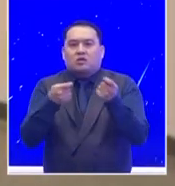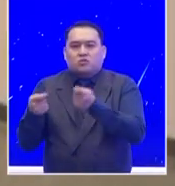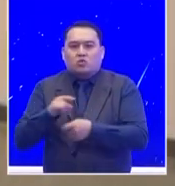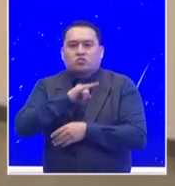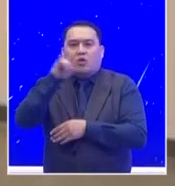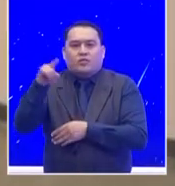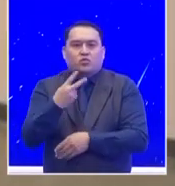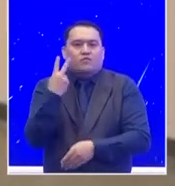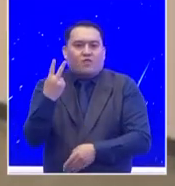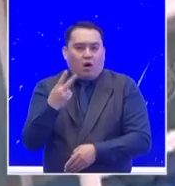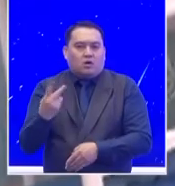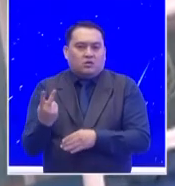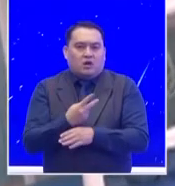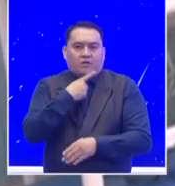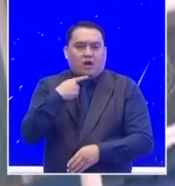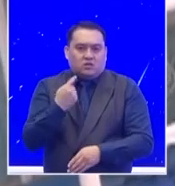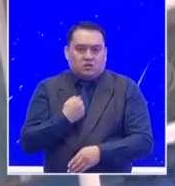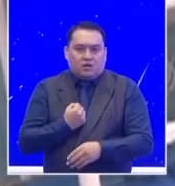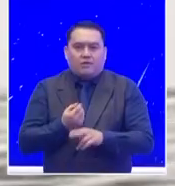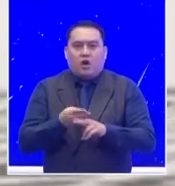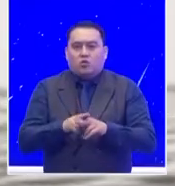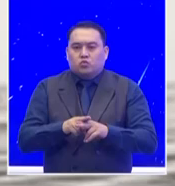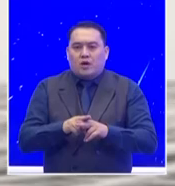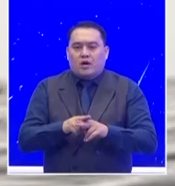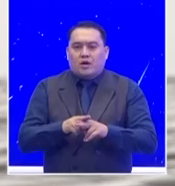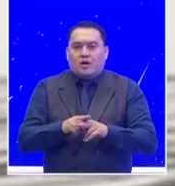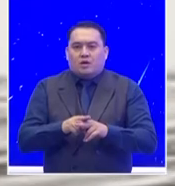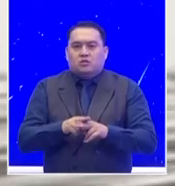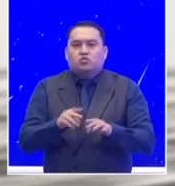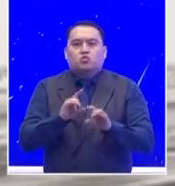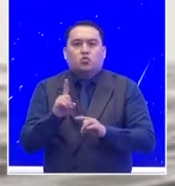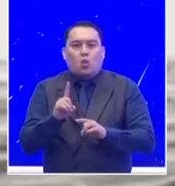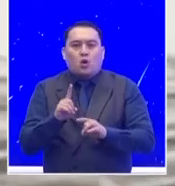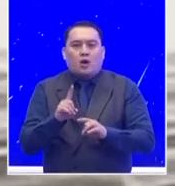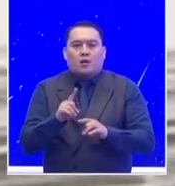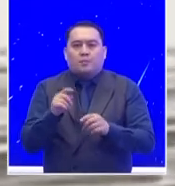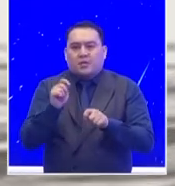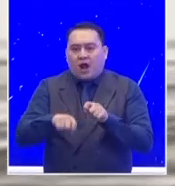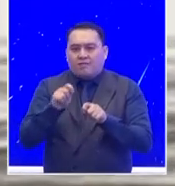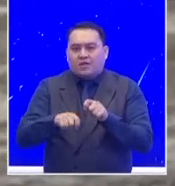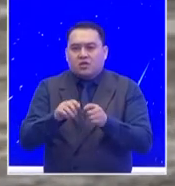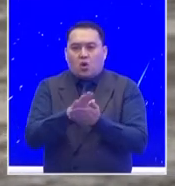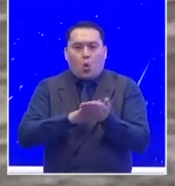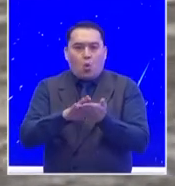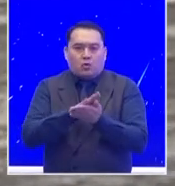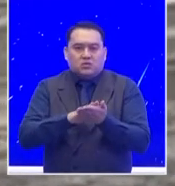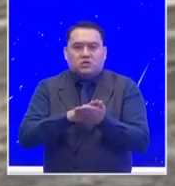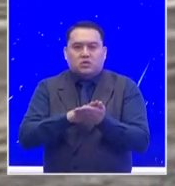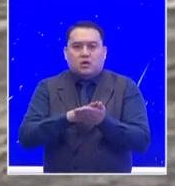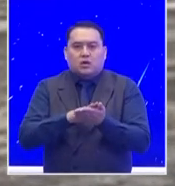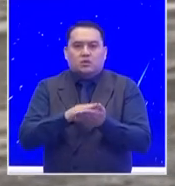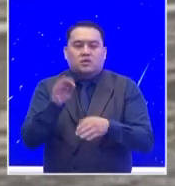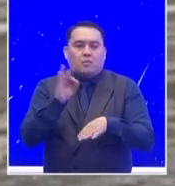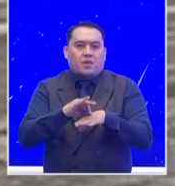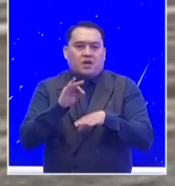доставили 2 самолетами российских военно-космических сил. Отмечается, что в ходе медосмотров ни у кого из эвакуированных